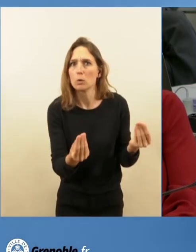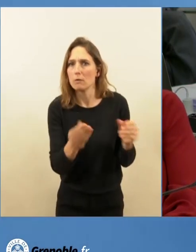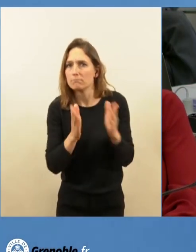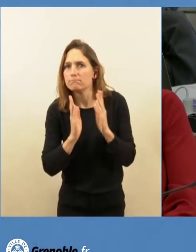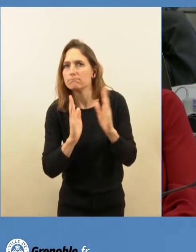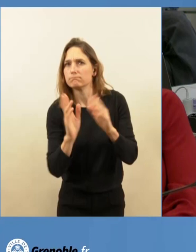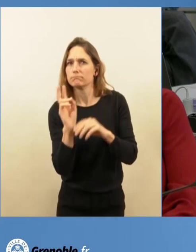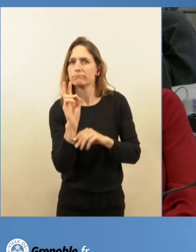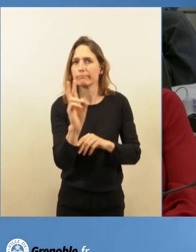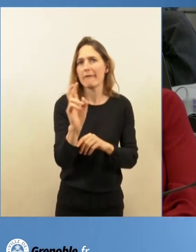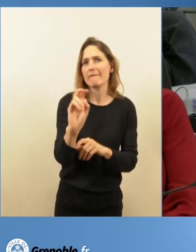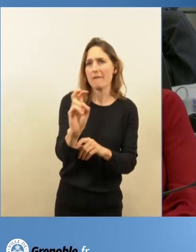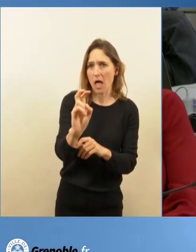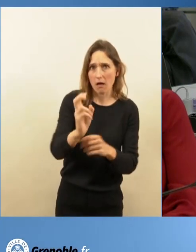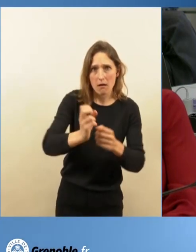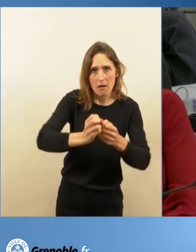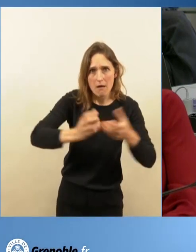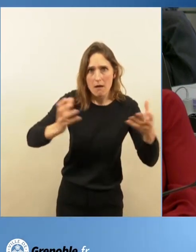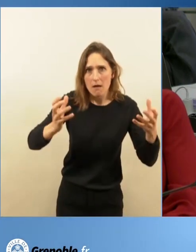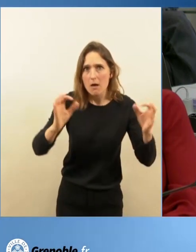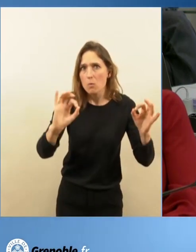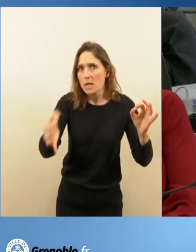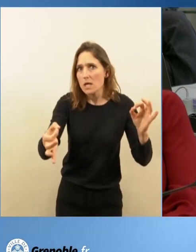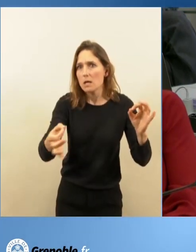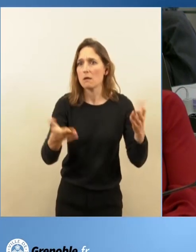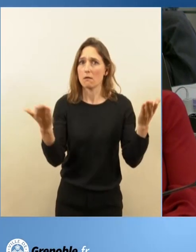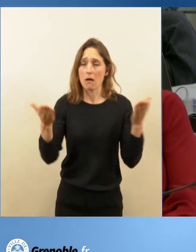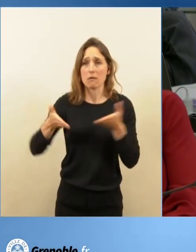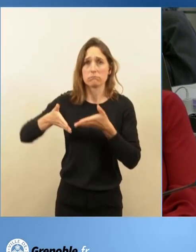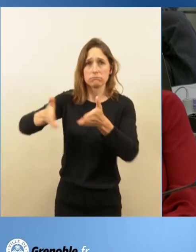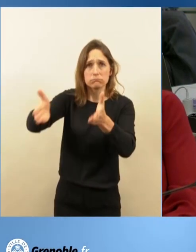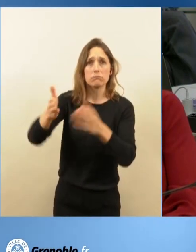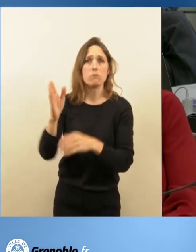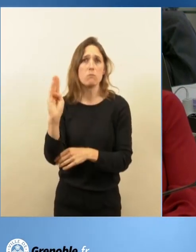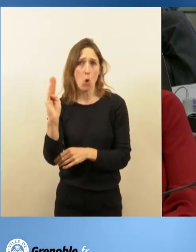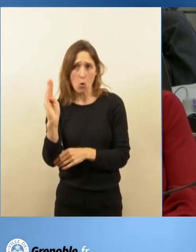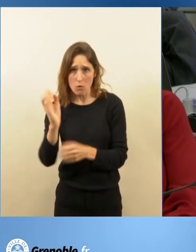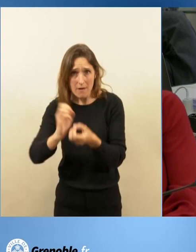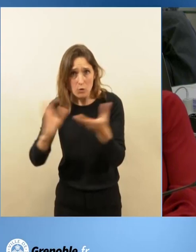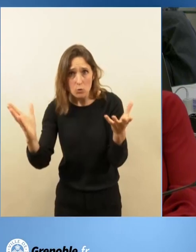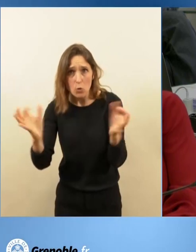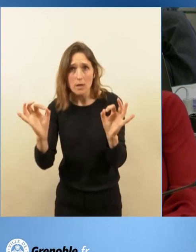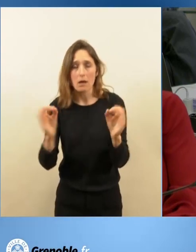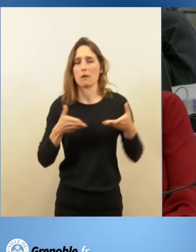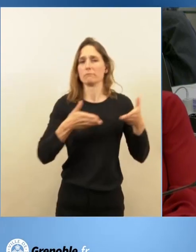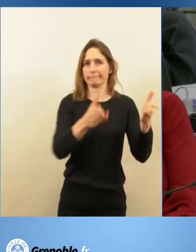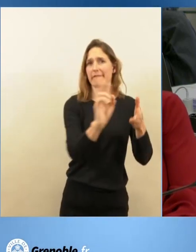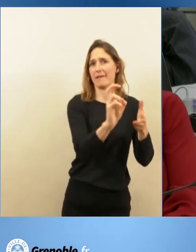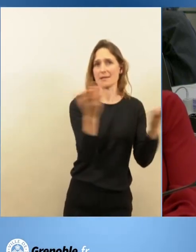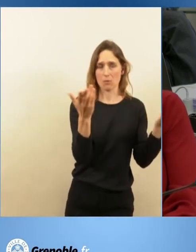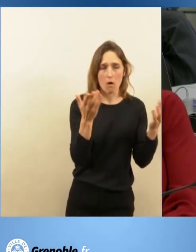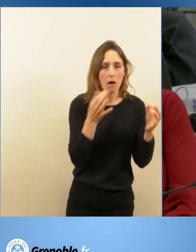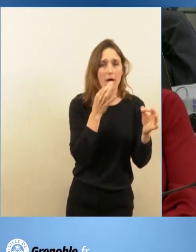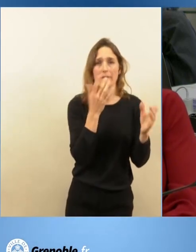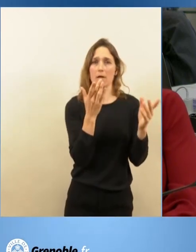évoluer de façon spectaculaire ou est l'évolution de la trame bleue donc la trame verte étant évidemment l'aspect végétal